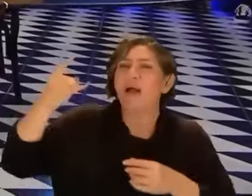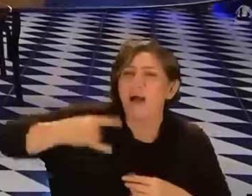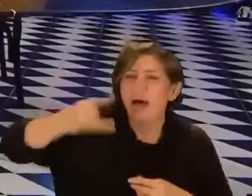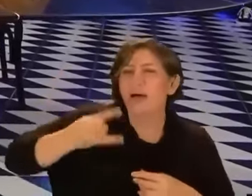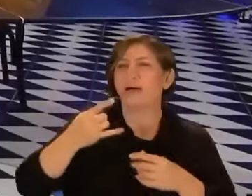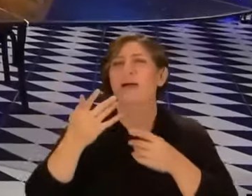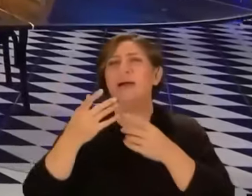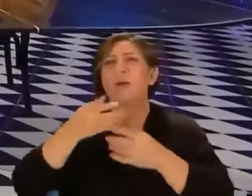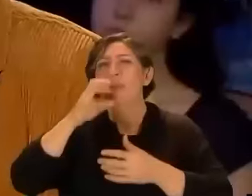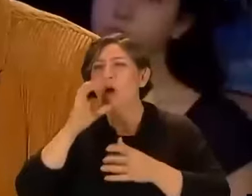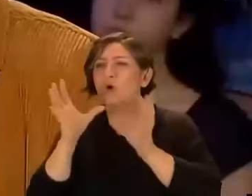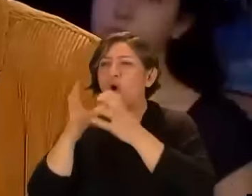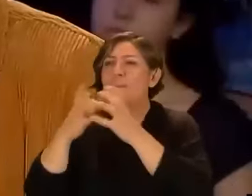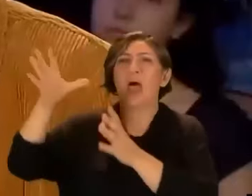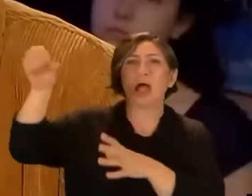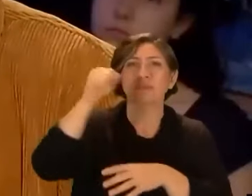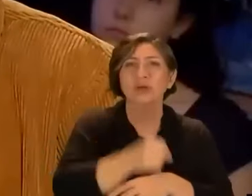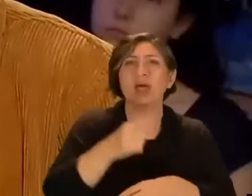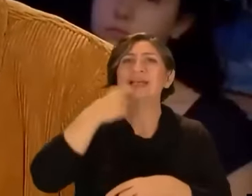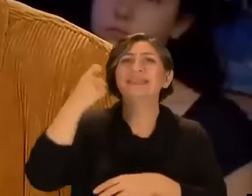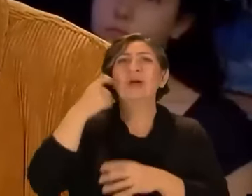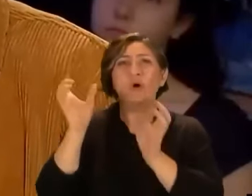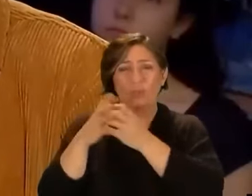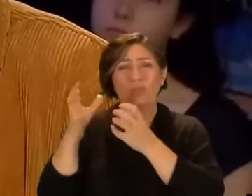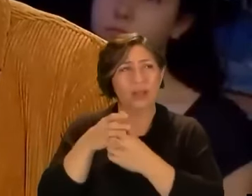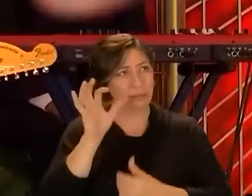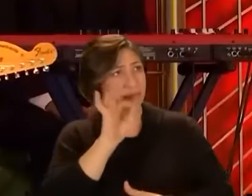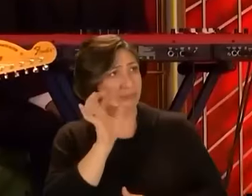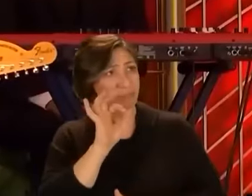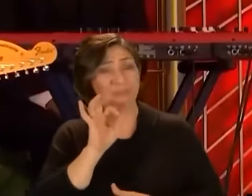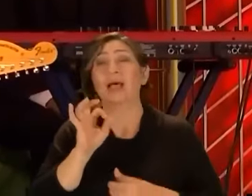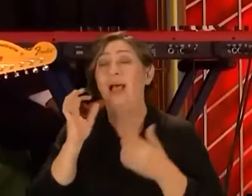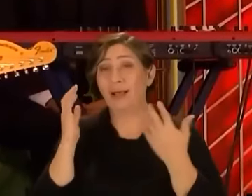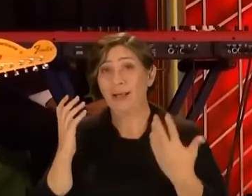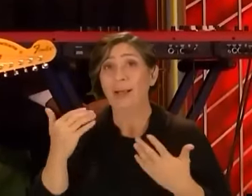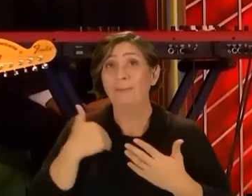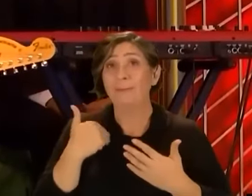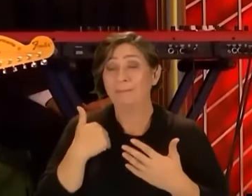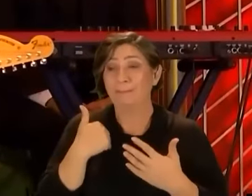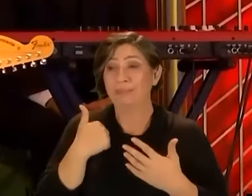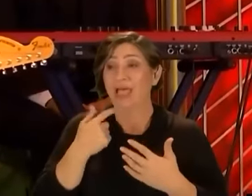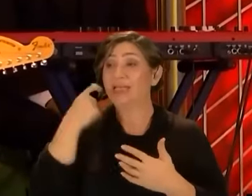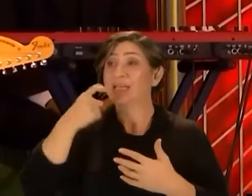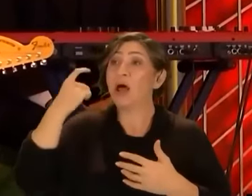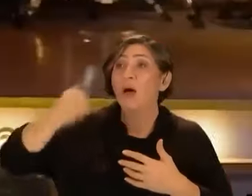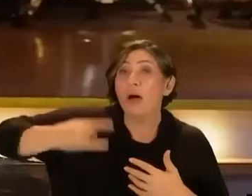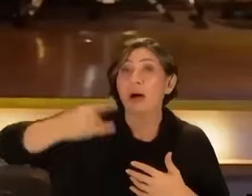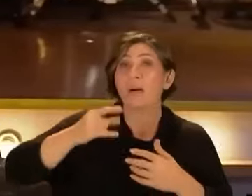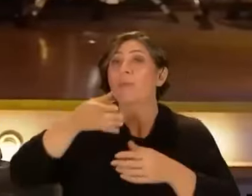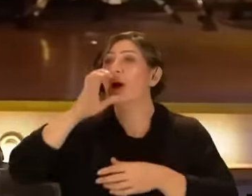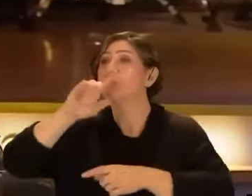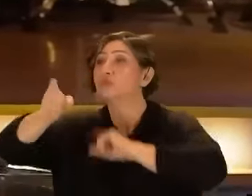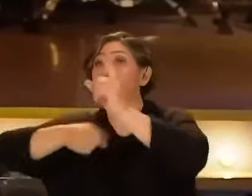barlardan gruplar getiriyorduk, eski grupları değil mi? Ha? Biz de eski rock barlardan